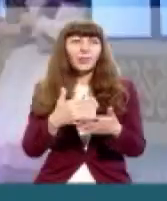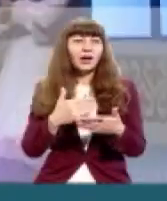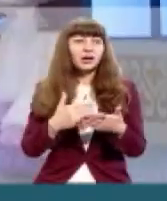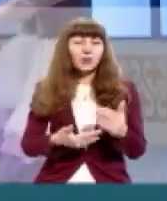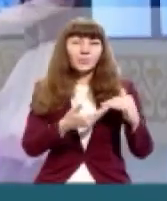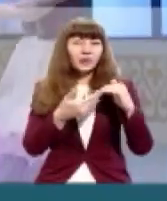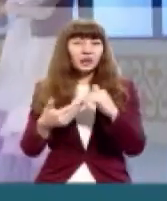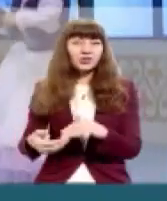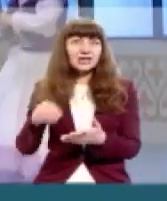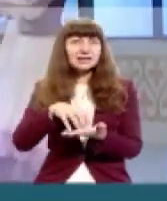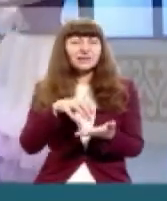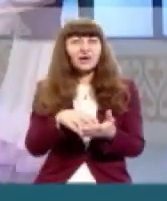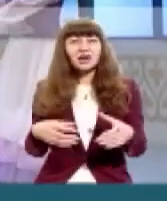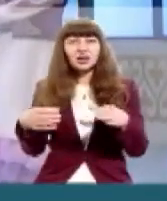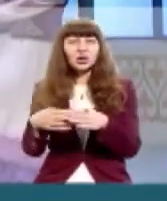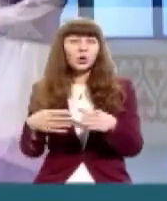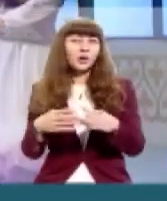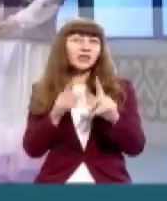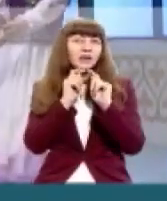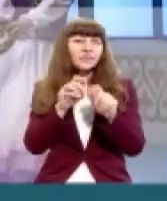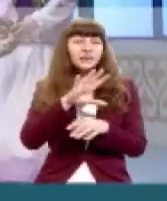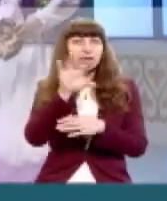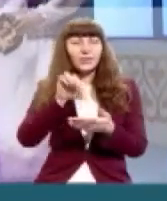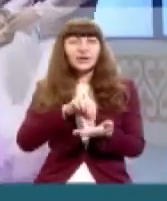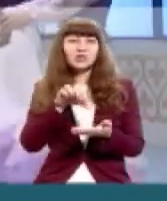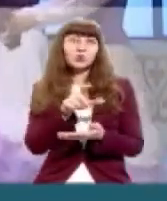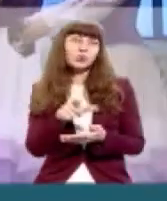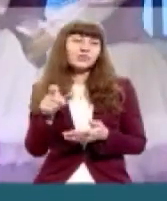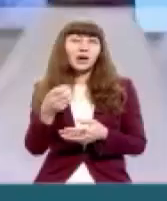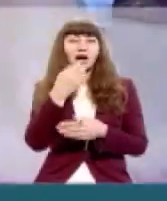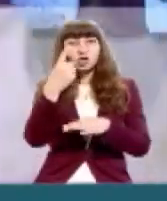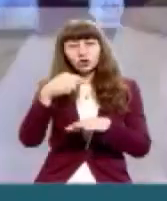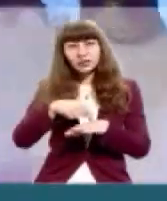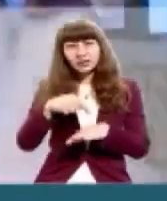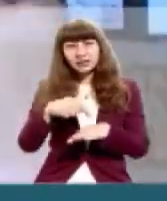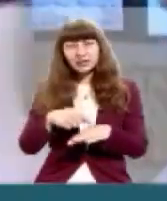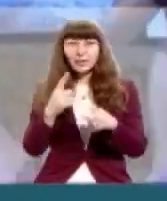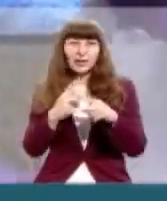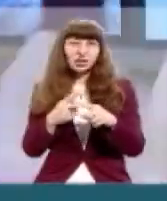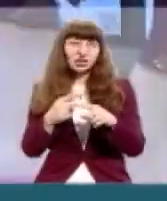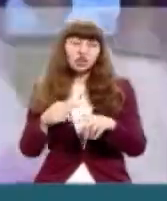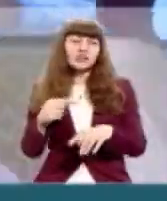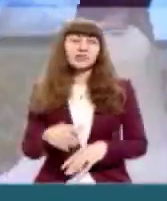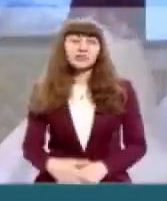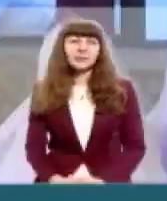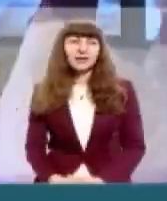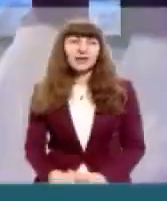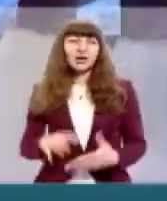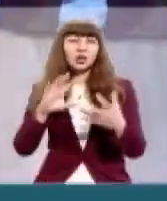программой. Приглашенные танцевальные коллективы области подарили всем присутствующим хорошее настроение и заряд позитивных эмоций.